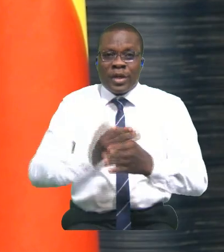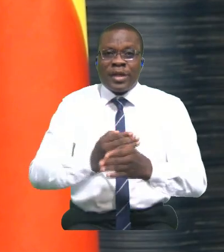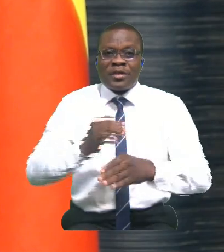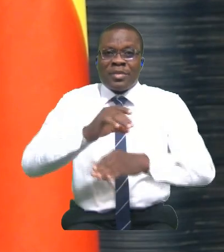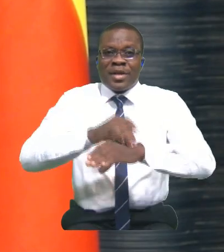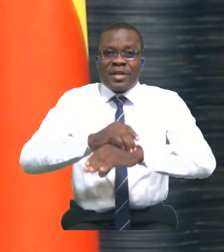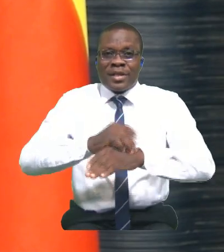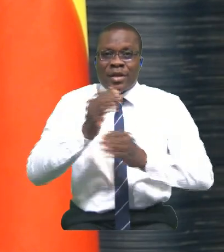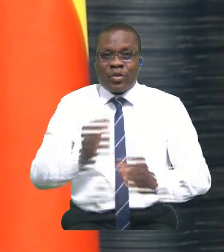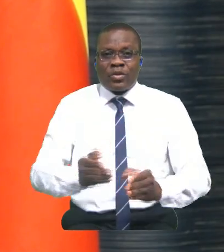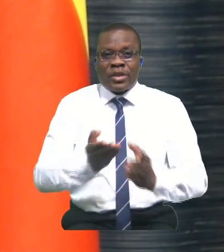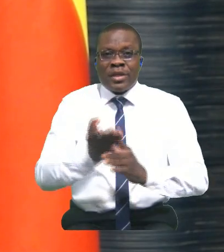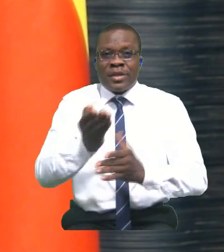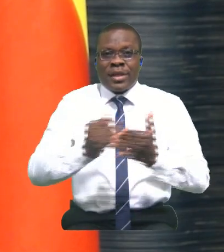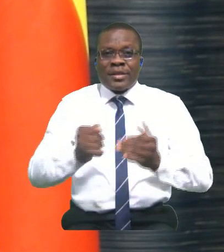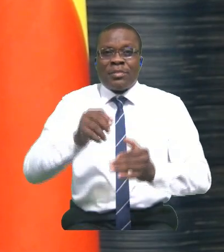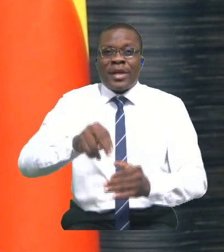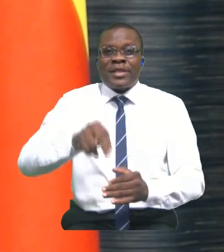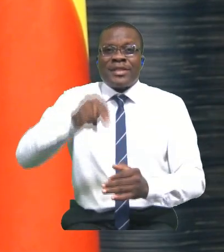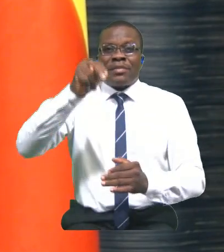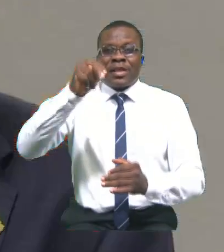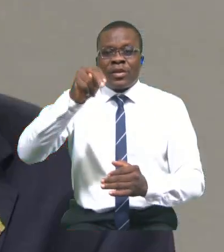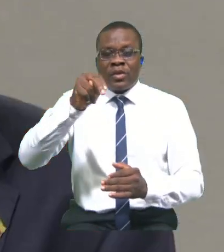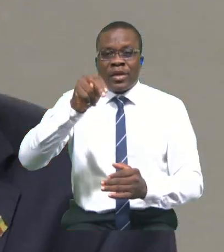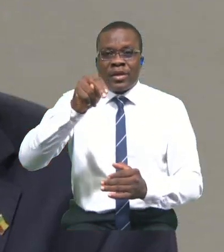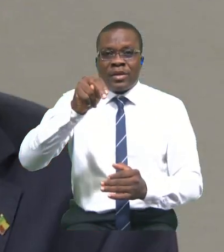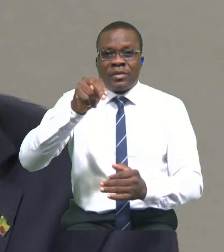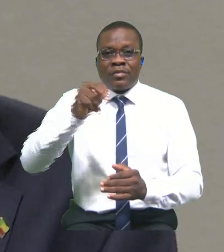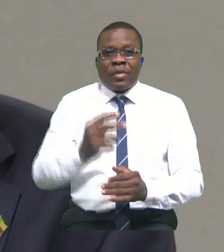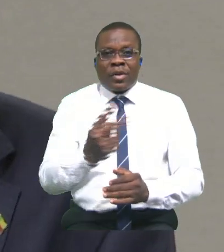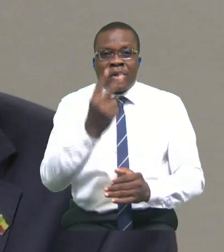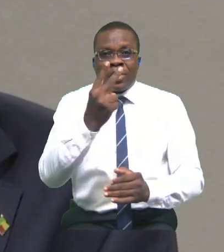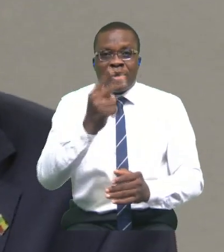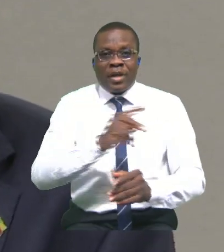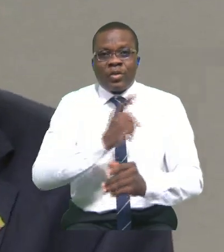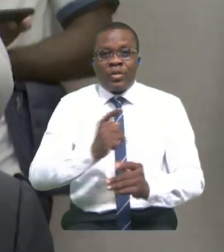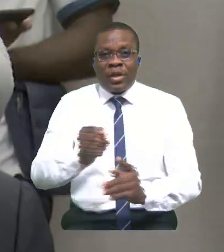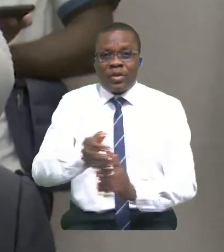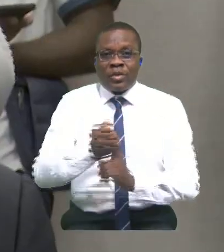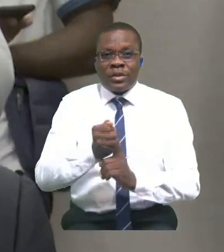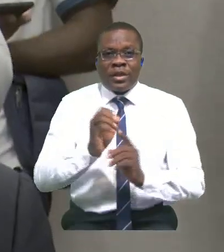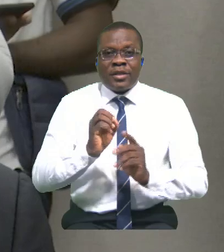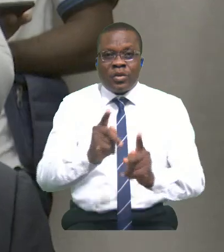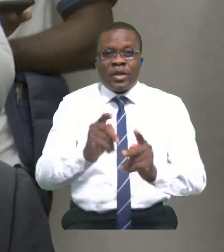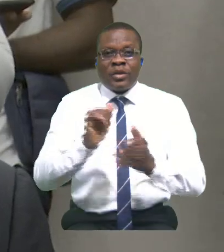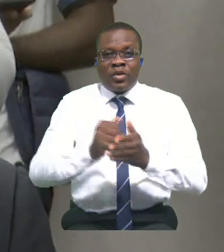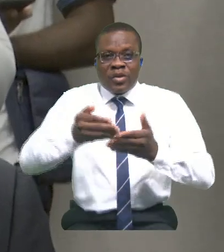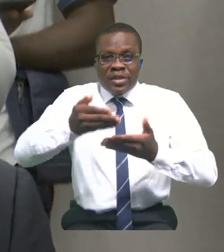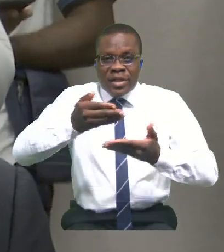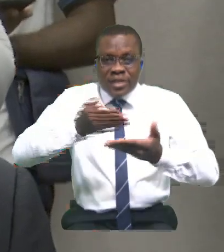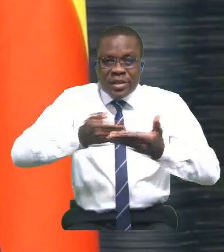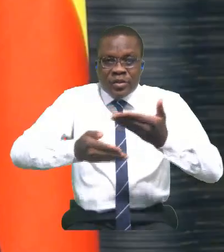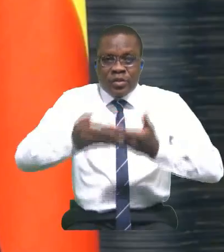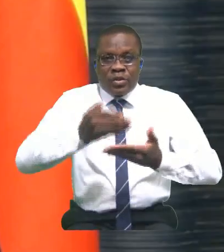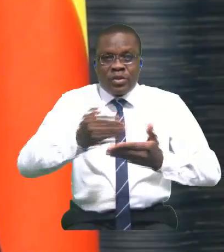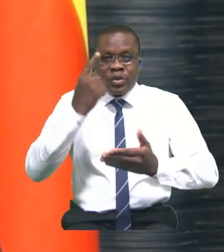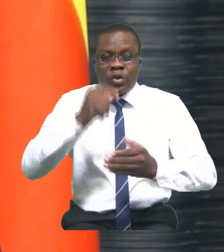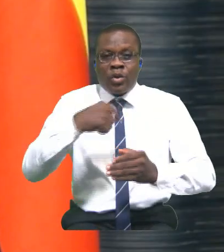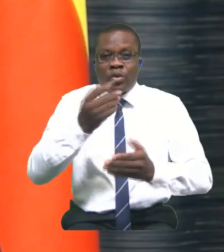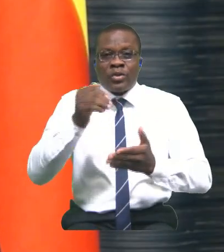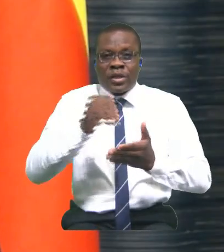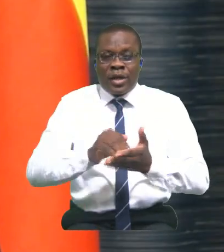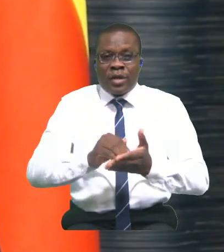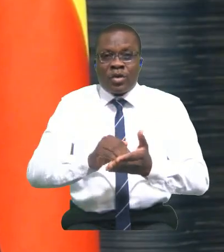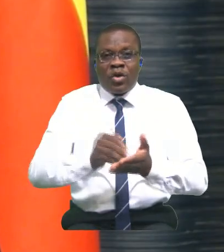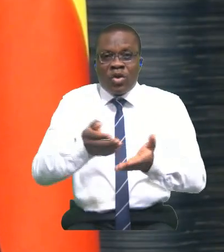dans sa partie septentrionnal les deux partis ont saisi l'occasion de cette discussion pour réitérer leur